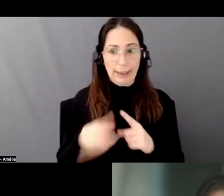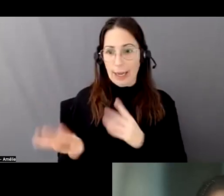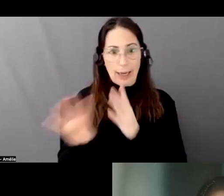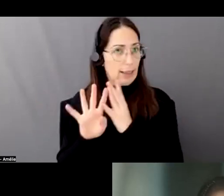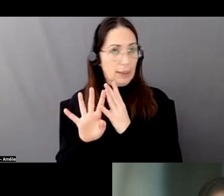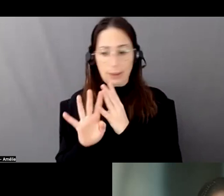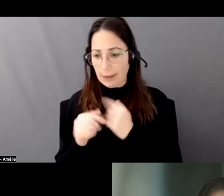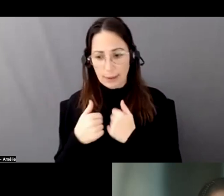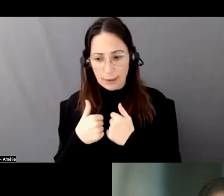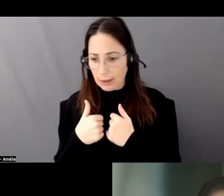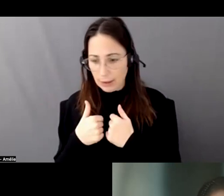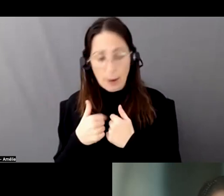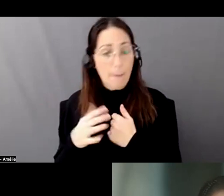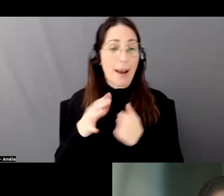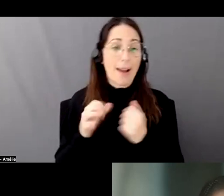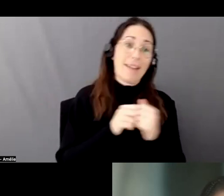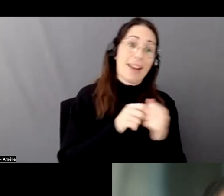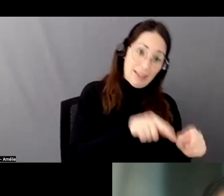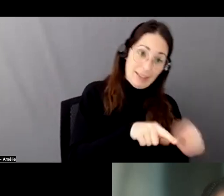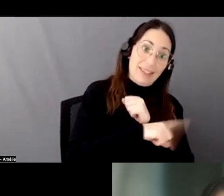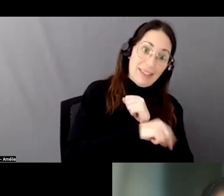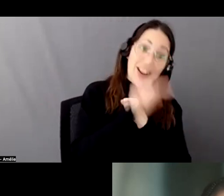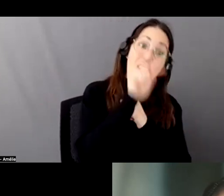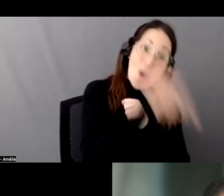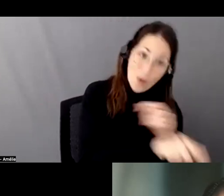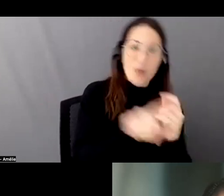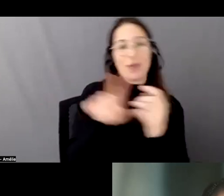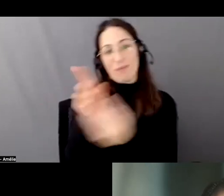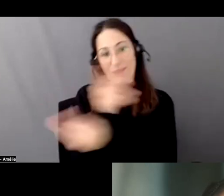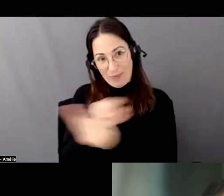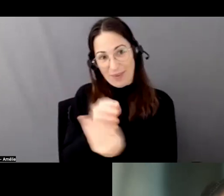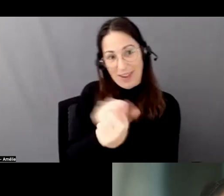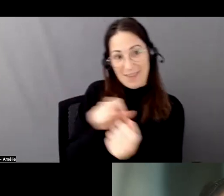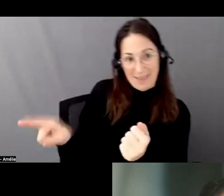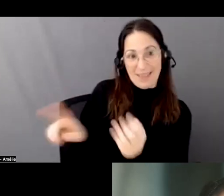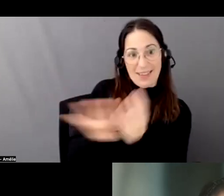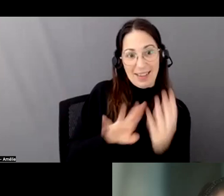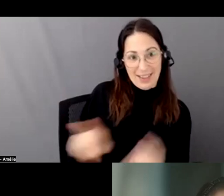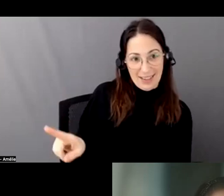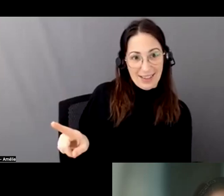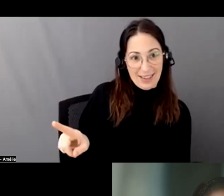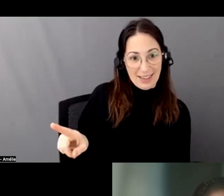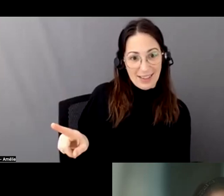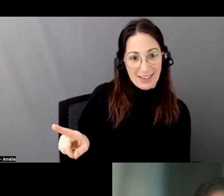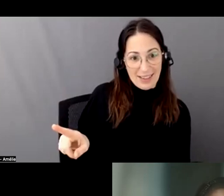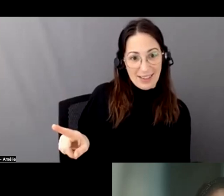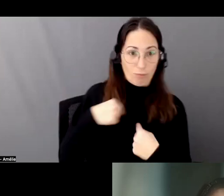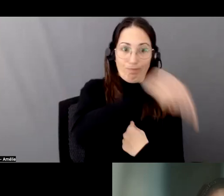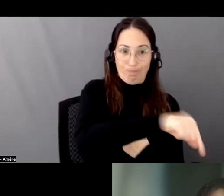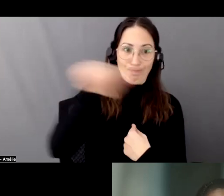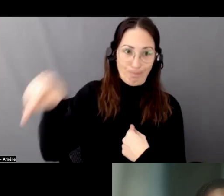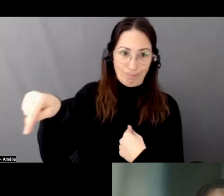patients, mais avec les travailleurs qui, eux, agissent, au niveau des patients.